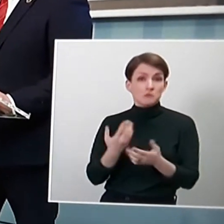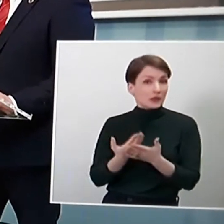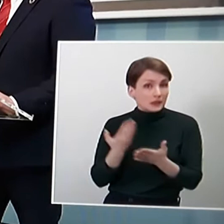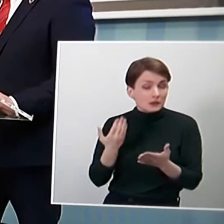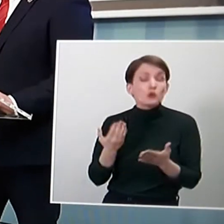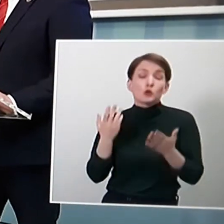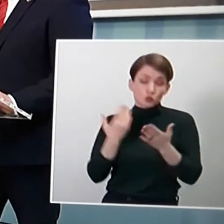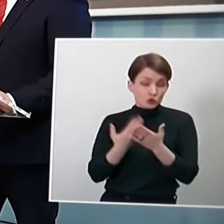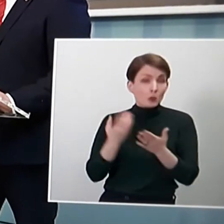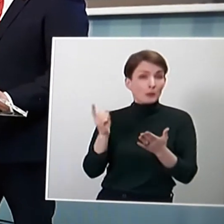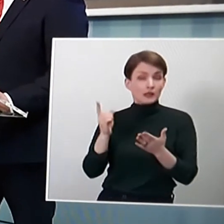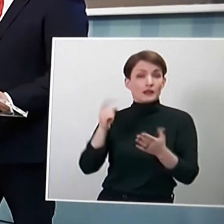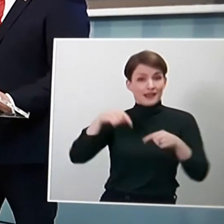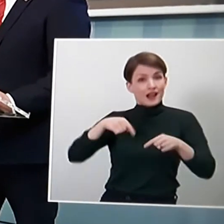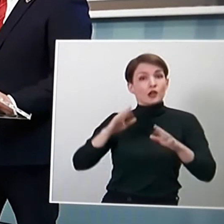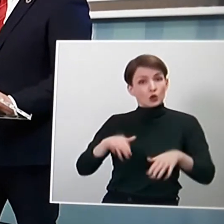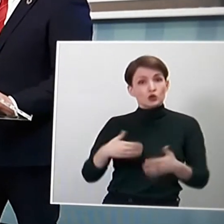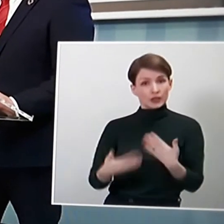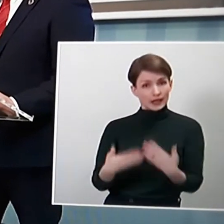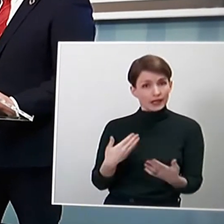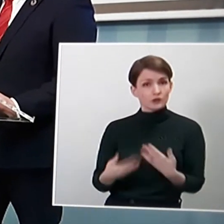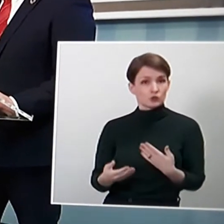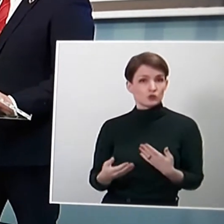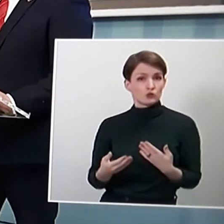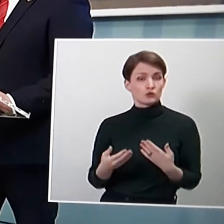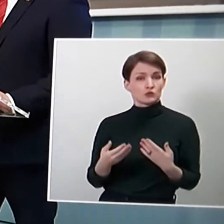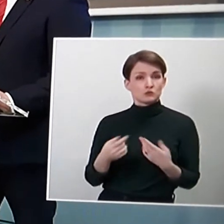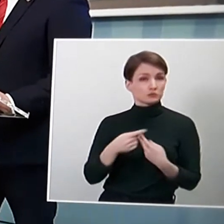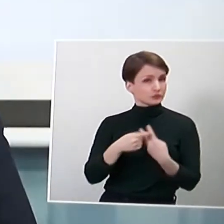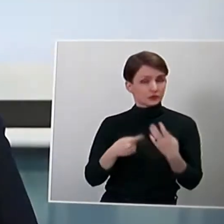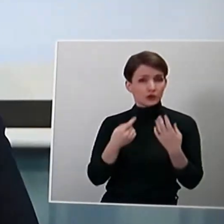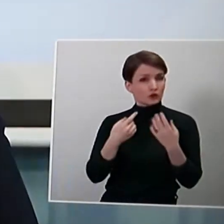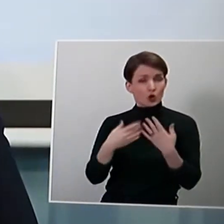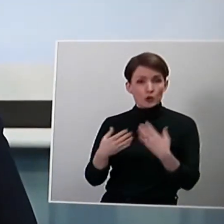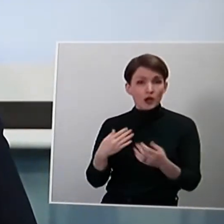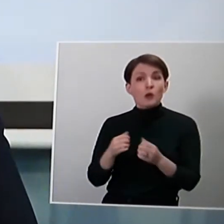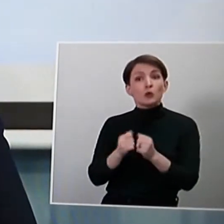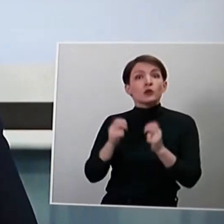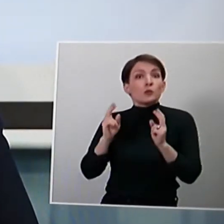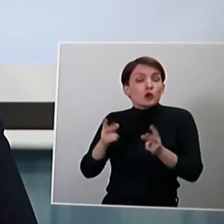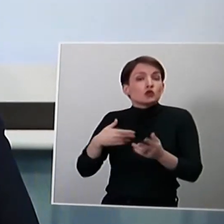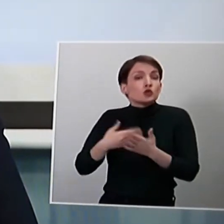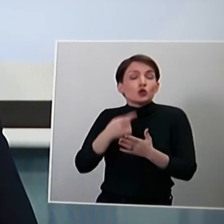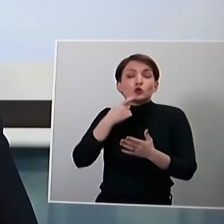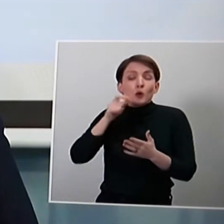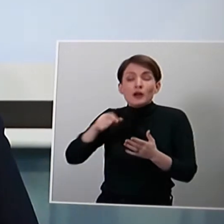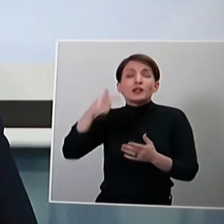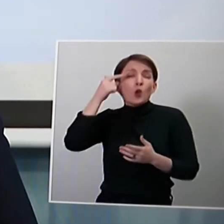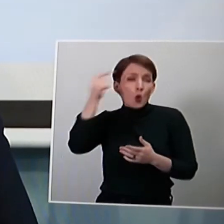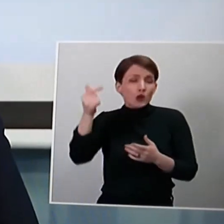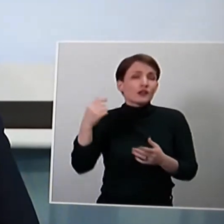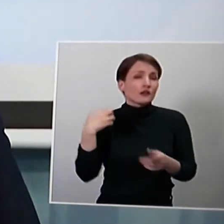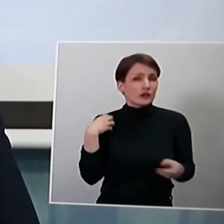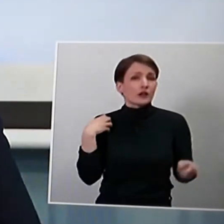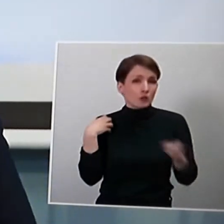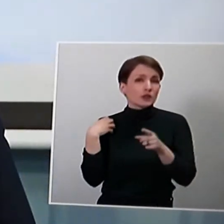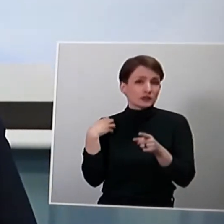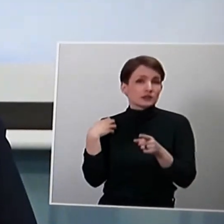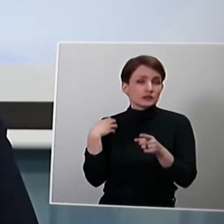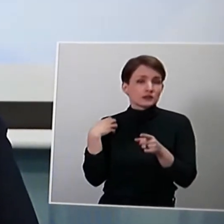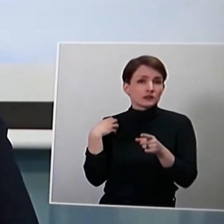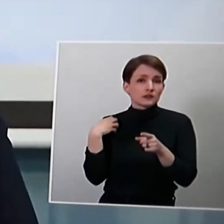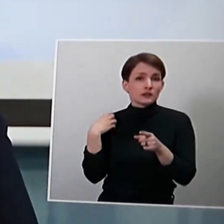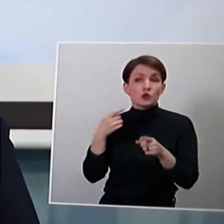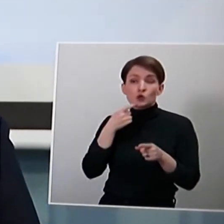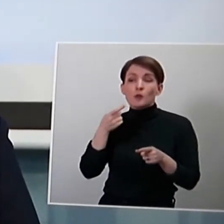tehty, mutta erityisen paljon se johtuu siitä, että suomalaiset ovat luottaneet siihen, mitä viranomaiset ovat sanoneet ja tehneet